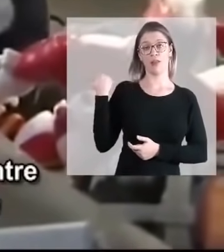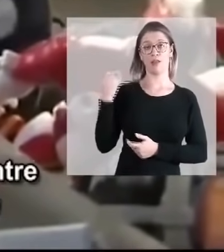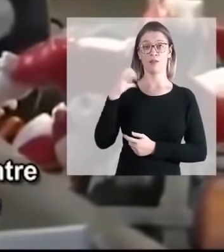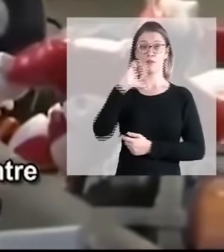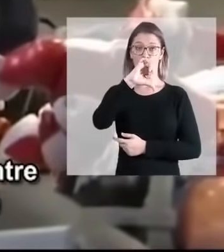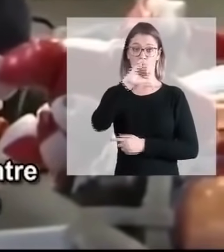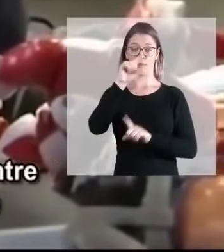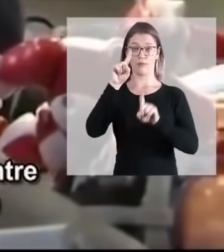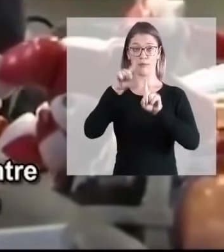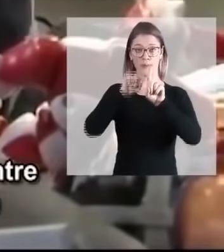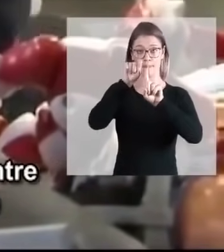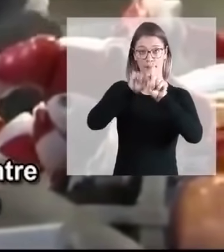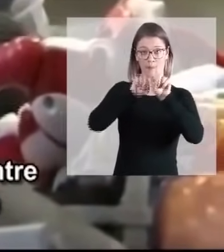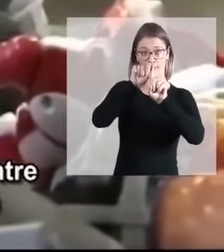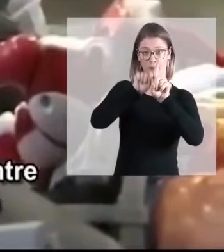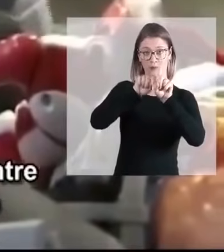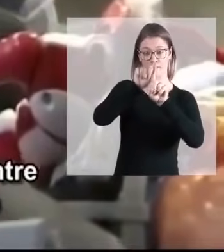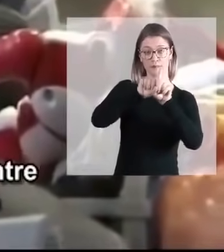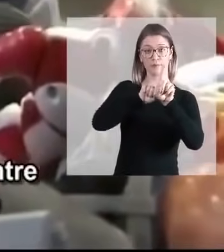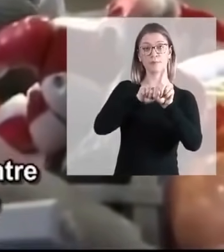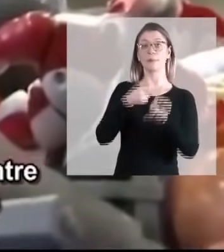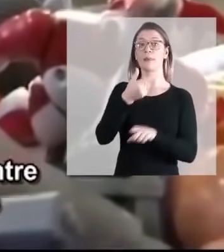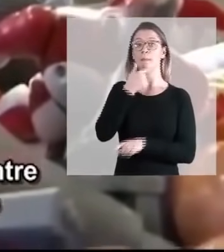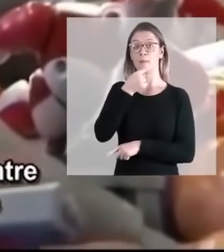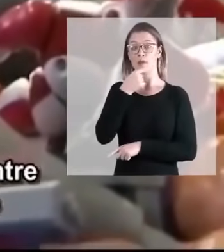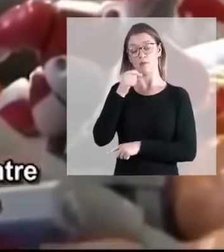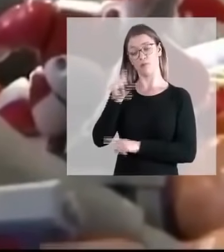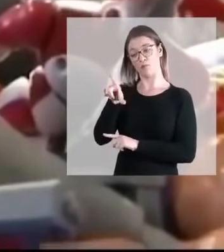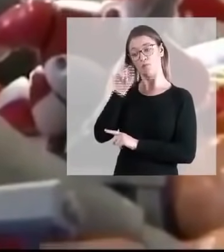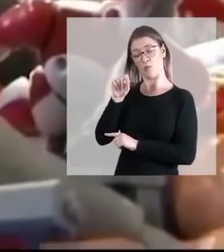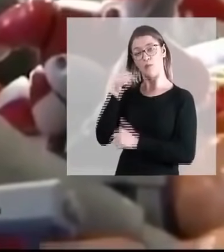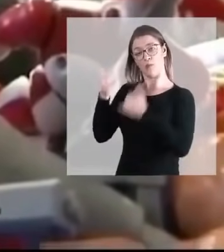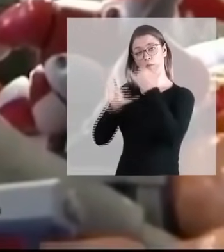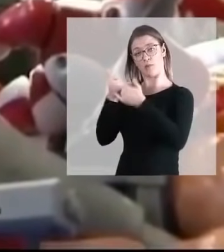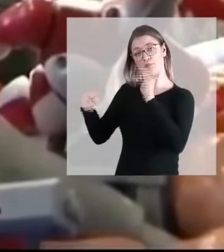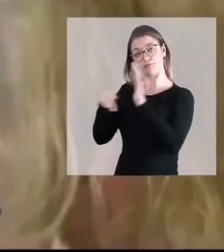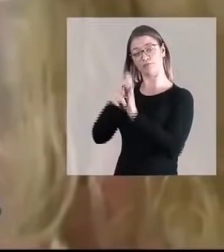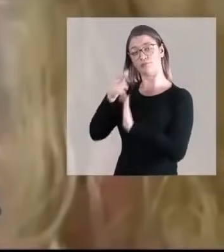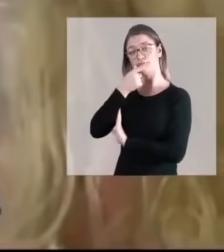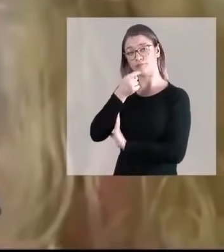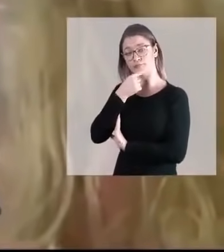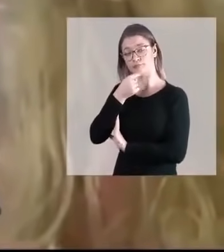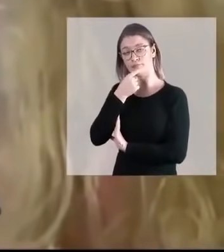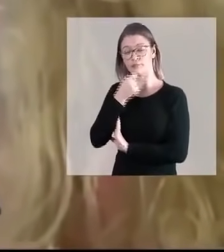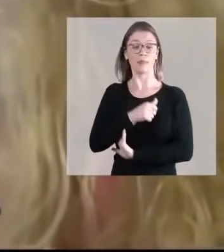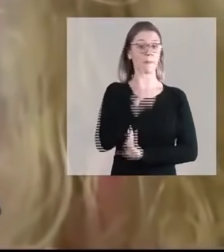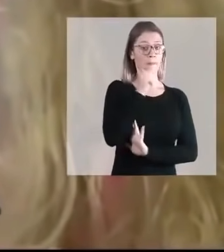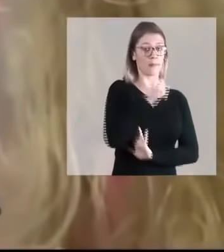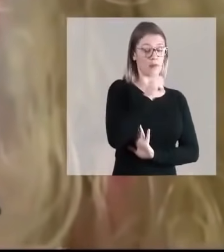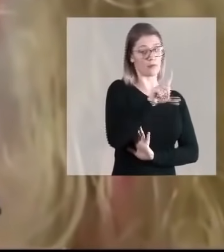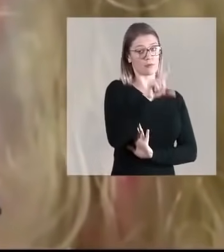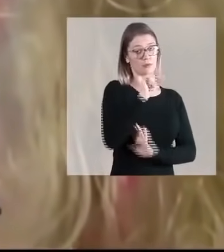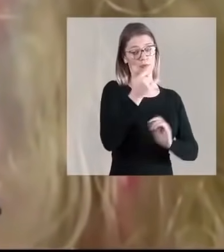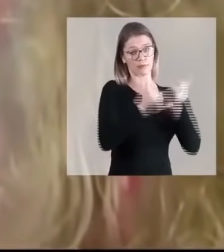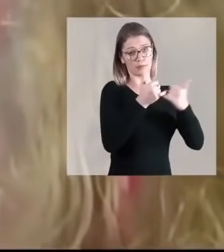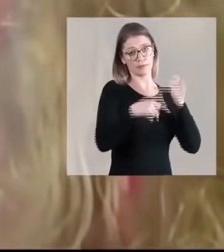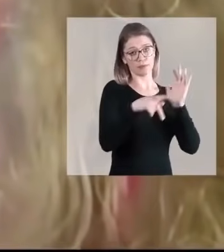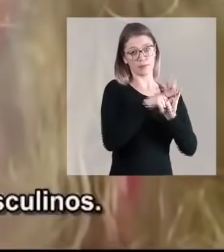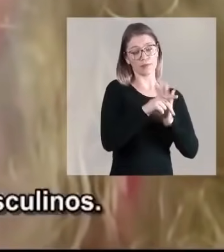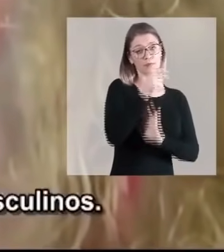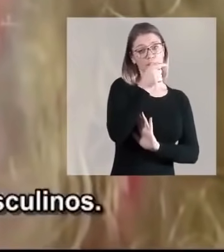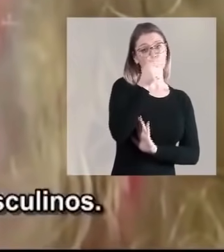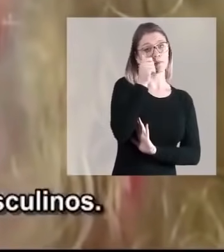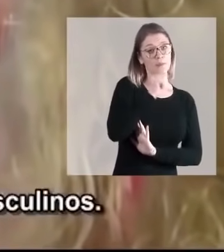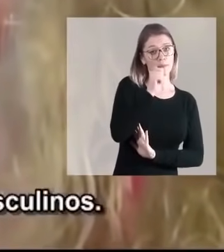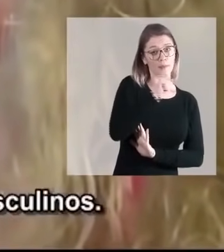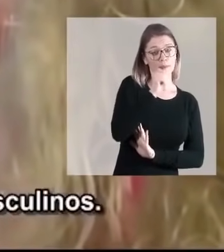klare forskjeller mellom friske gutter og jenter fra 9 måneders alder på oppover. i forhold